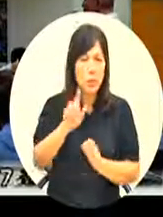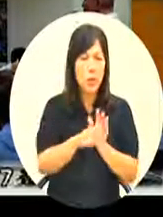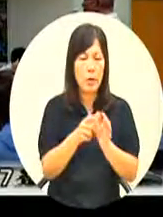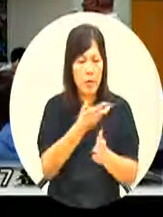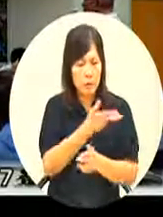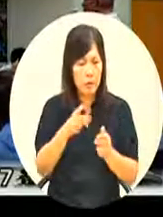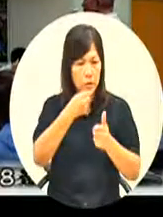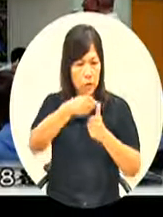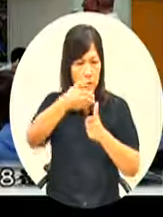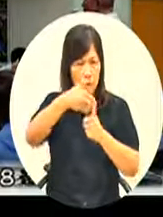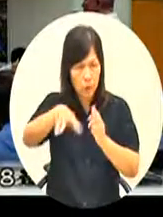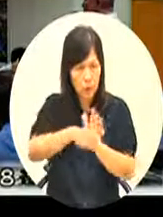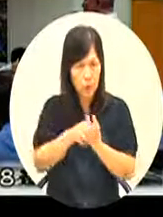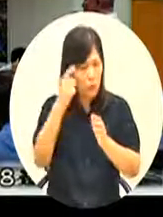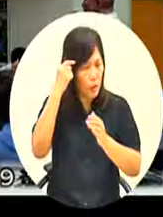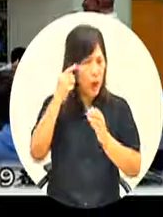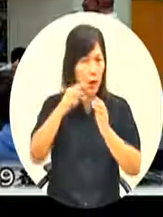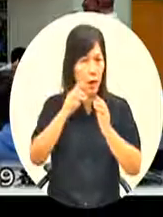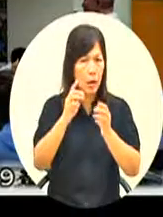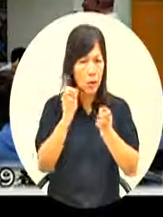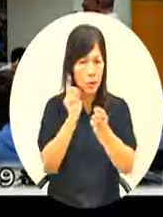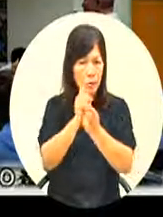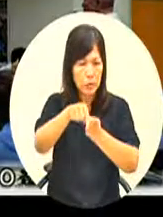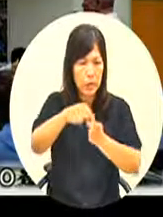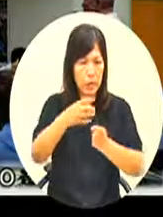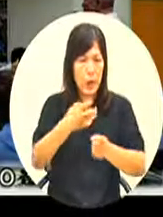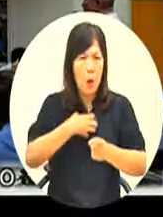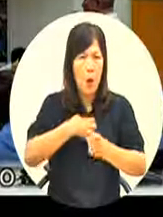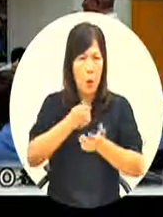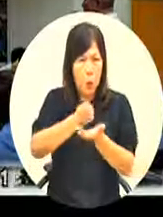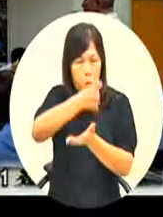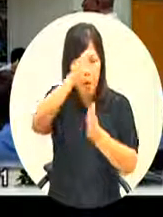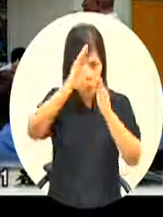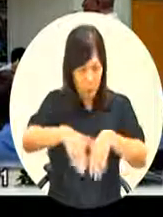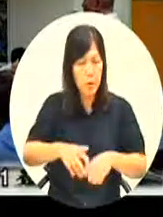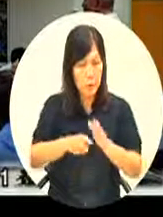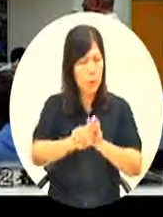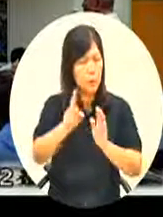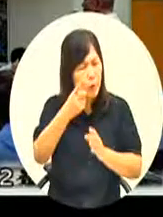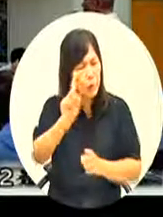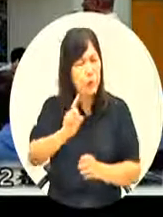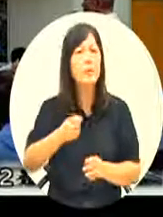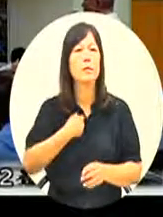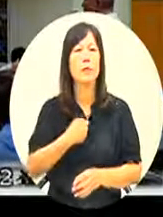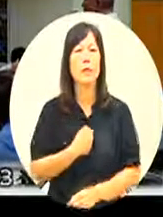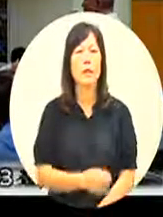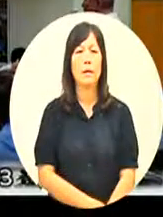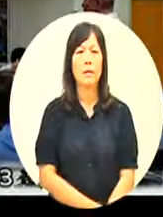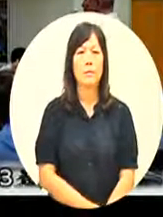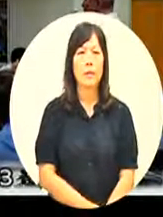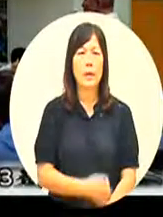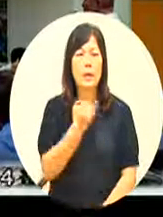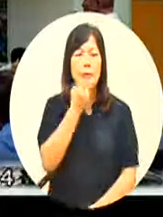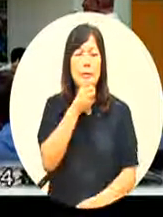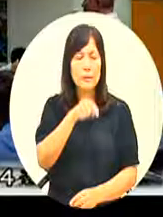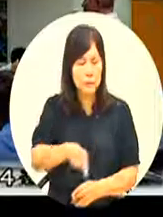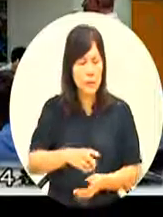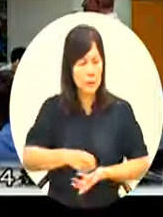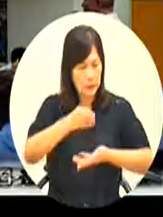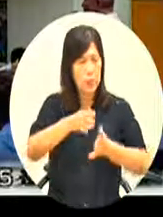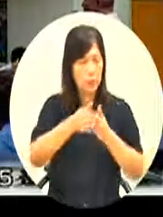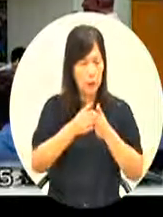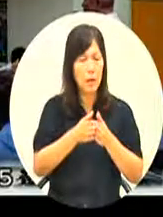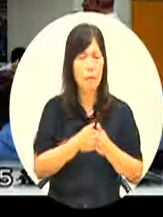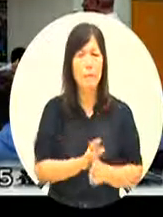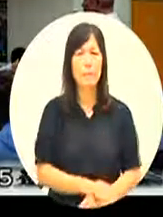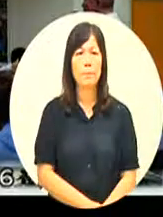教育局为什么要去拆这栋危楼的一个原因。好，那不过我想我在这边还是要提，